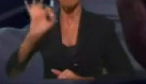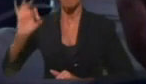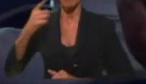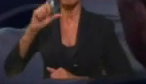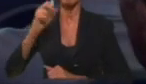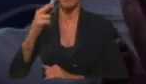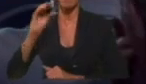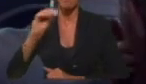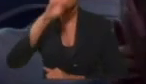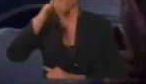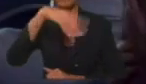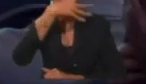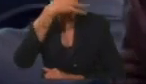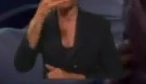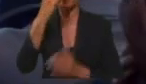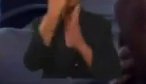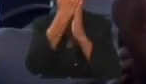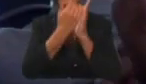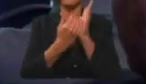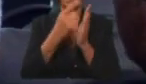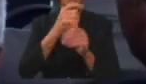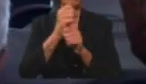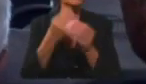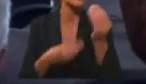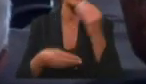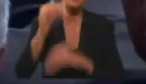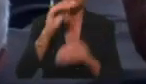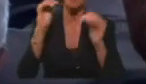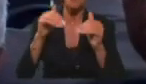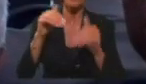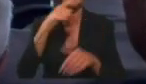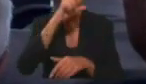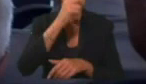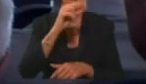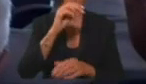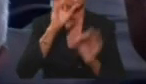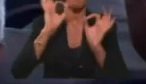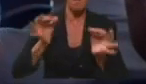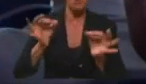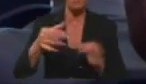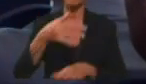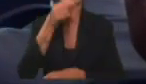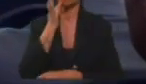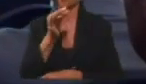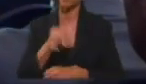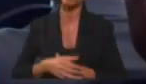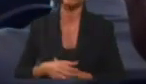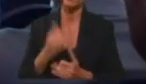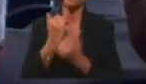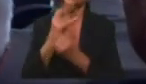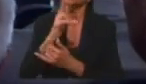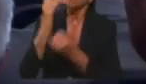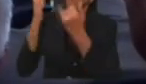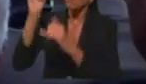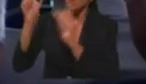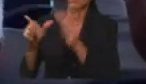związanymi z rozkładami jazdy na przykład, no bo wtedy jest największa szansa, że te dane będą aktualne i prawidłowe, tak? No jeżeli ktoś inny zacznie